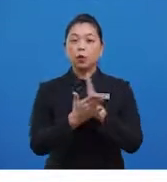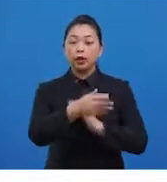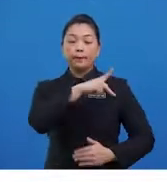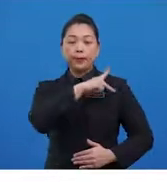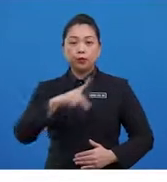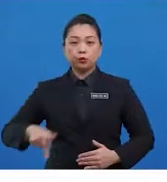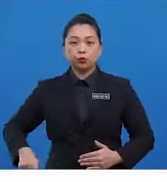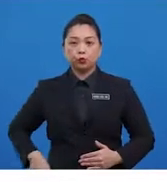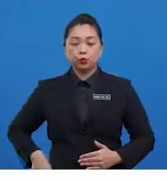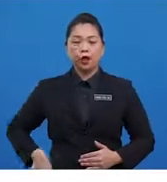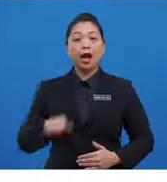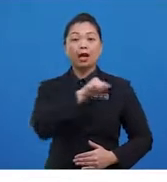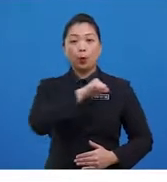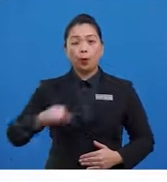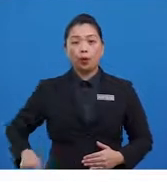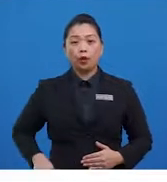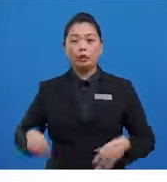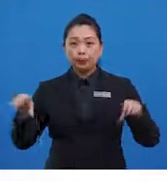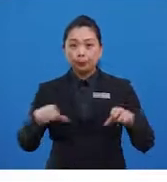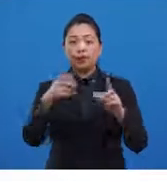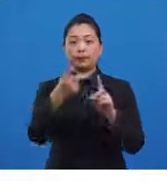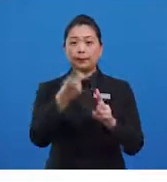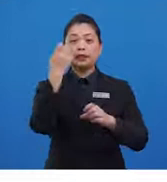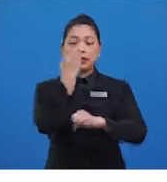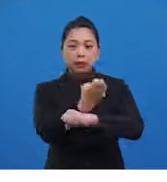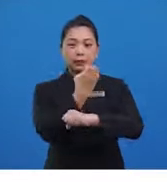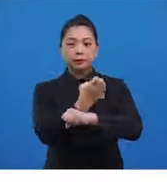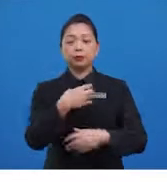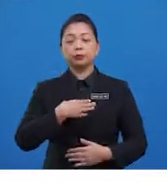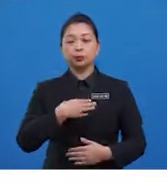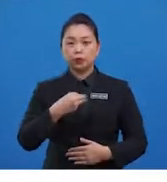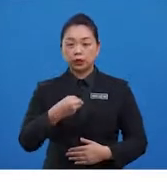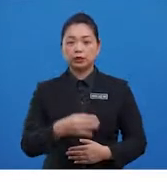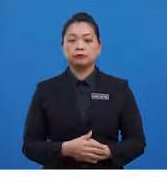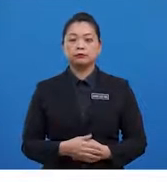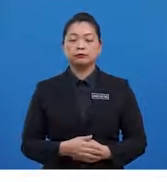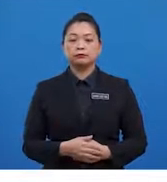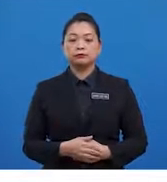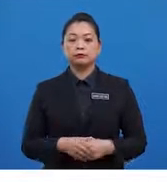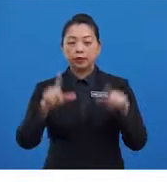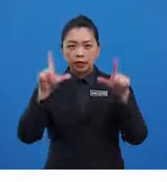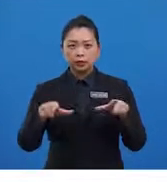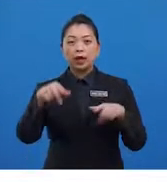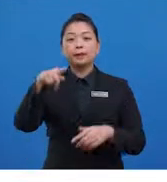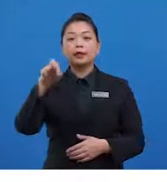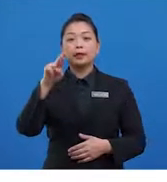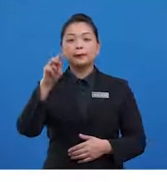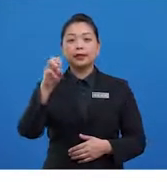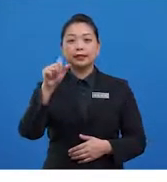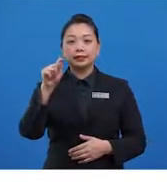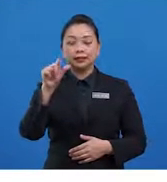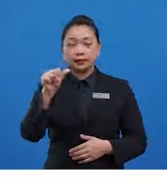Agong. Gandik ini diperbuat daripada emas putih, bertatah penuh dengan permata